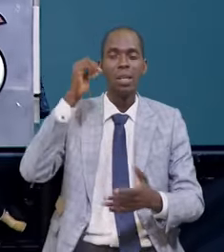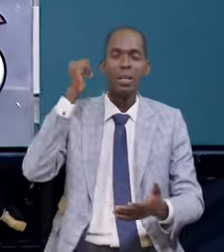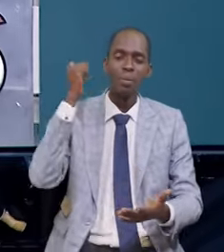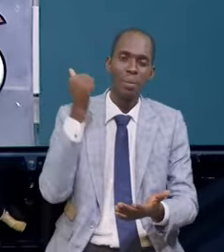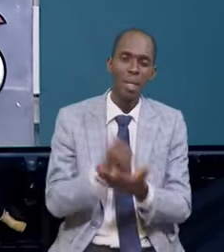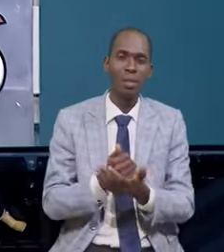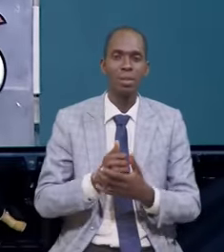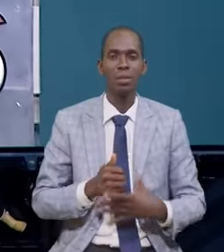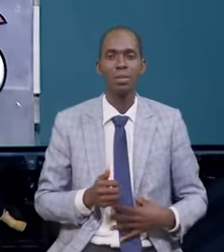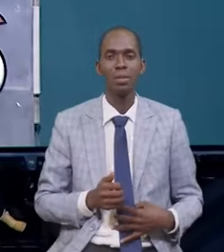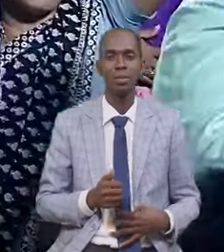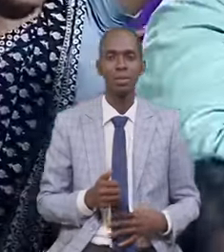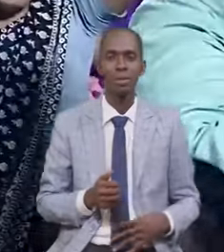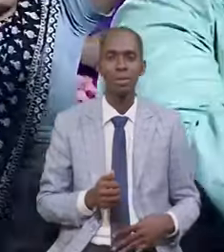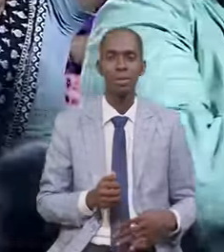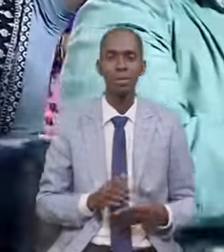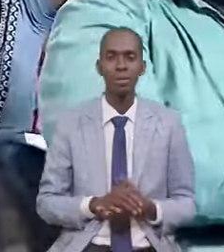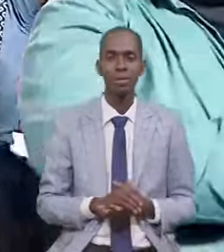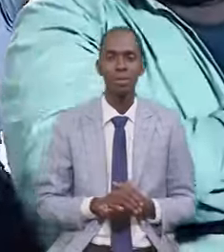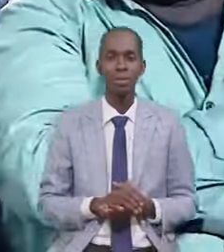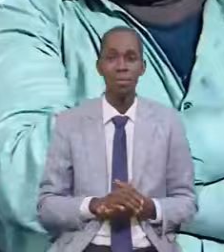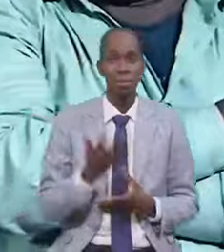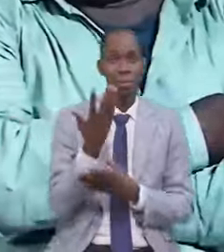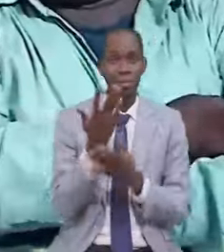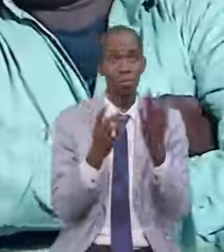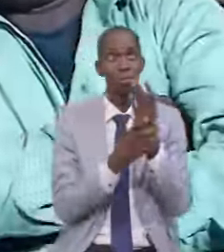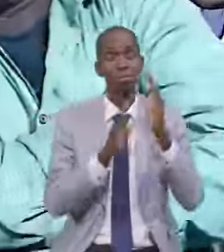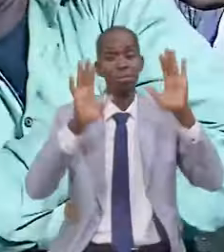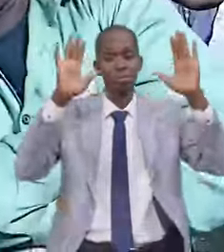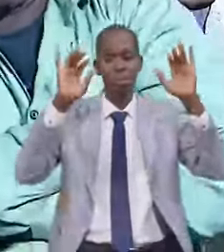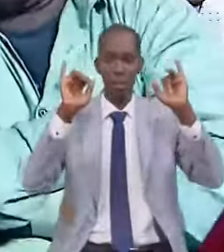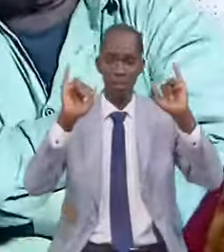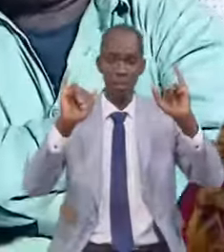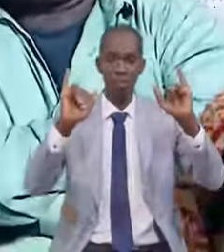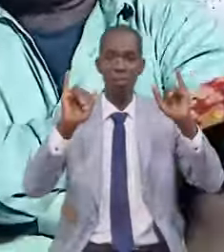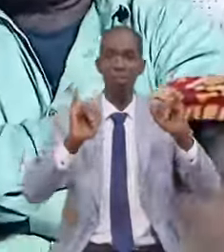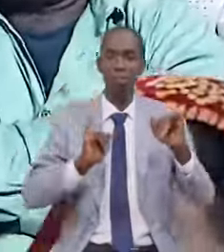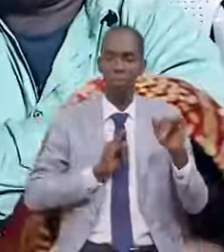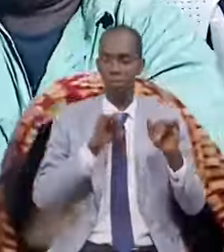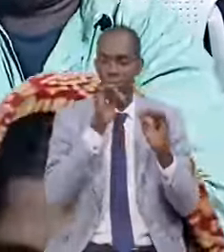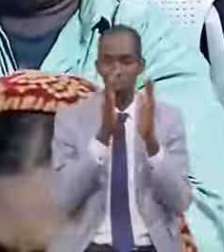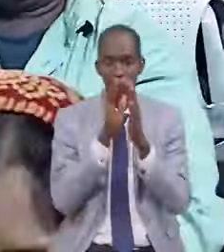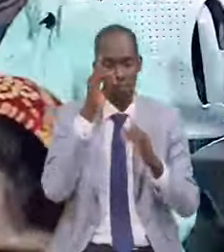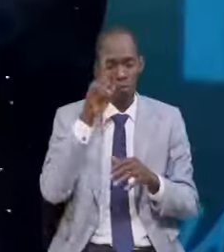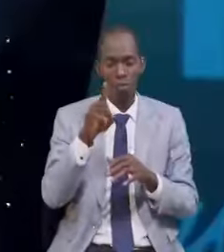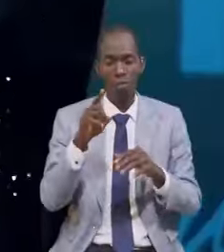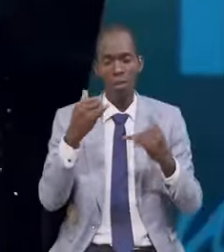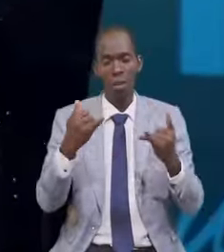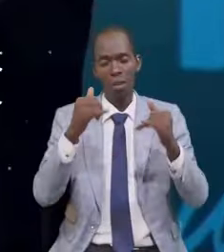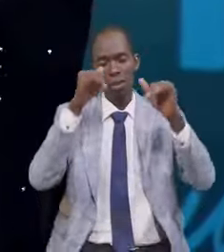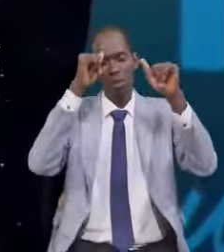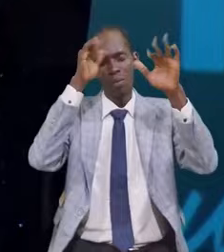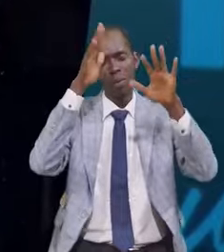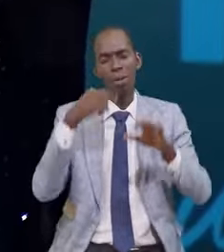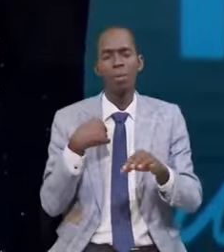Amen. Amen. Keep up that hand. I'm praying for you now. ఆ చేతులు అలాగే ఉంచండి, ప్రార్థన చేస్తాను. తండ్రి,